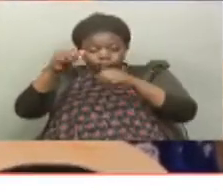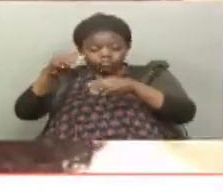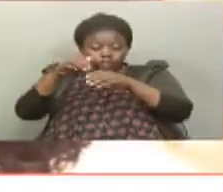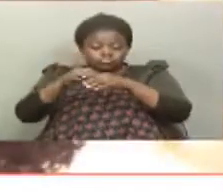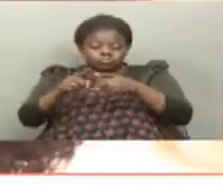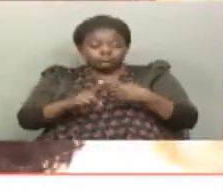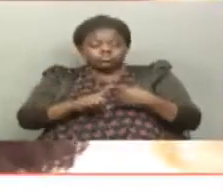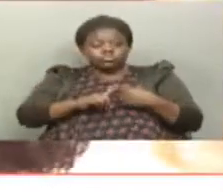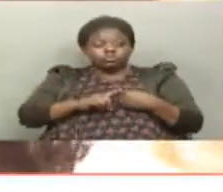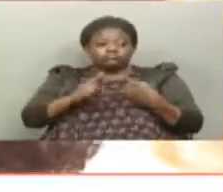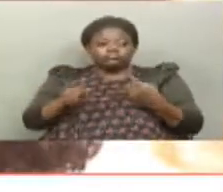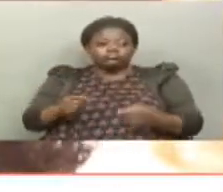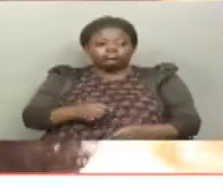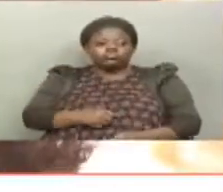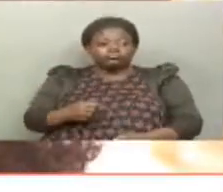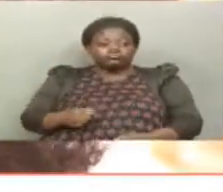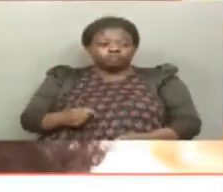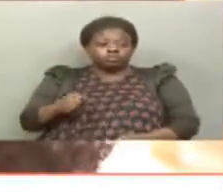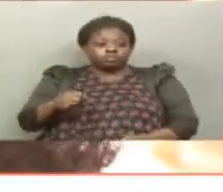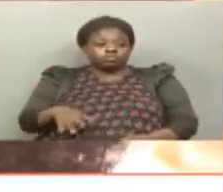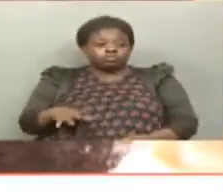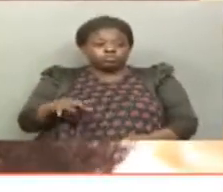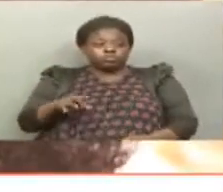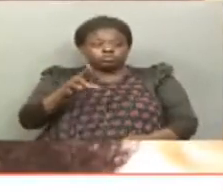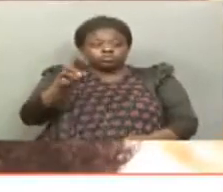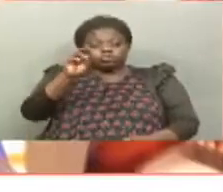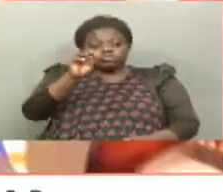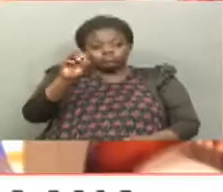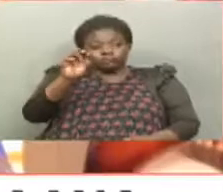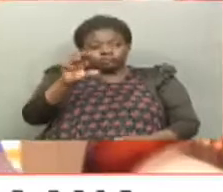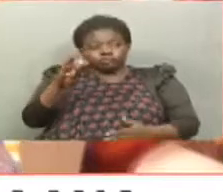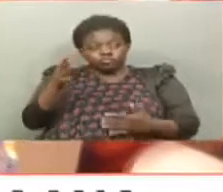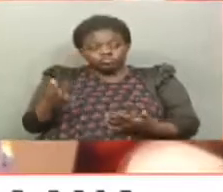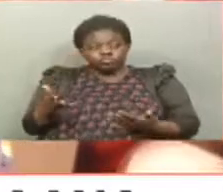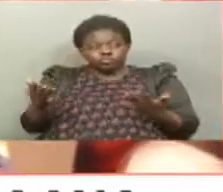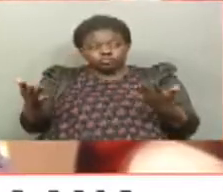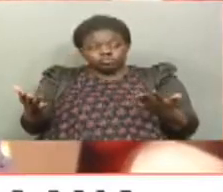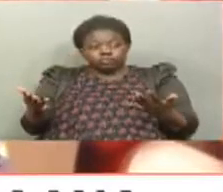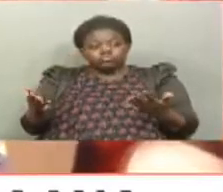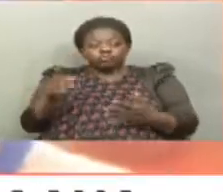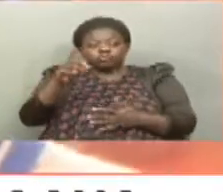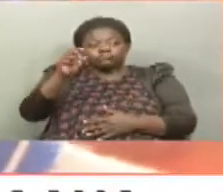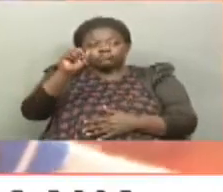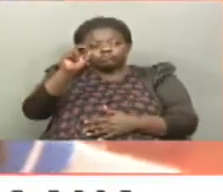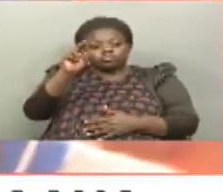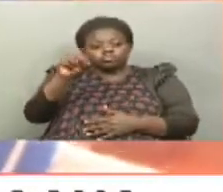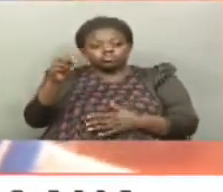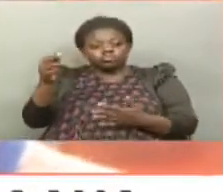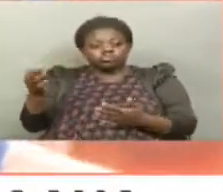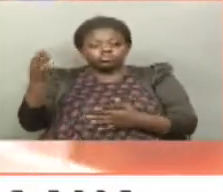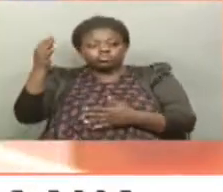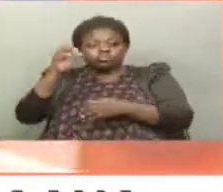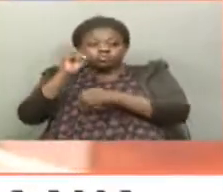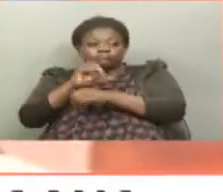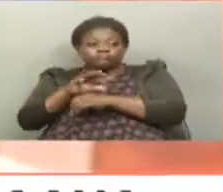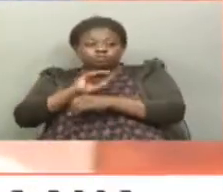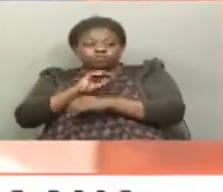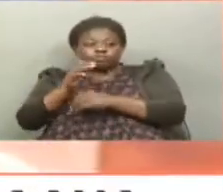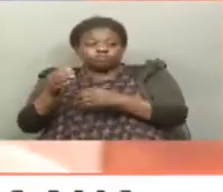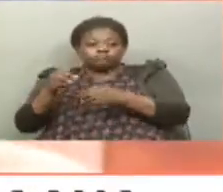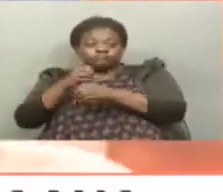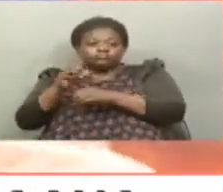mirembe n'alongolozi Kawiso omusumba w'ekyebando Reverend Daniel Kigundu mu kubuulira akubiriza abakyala